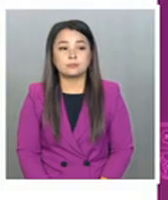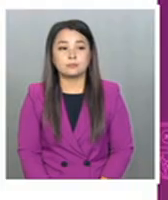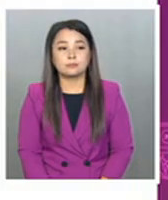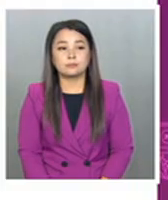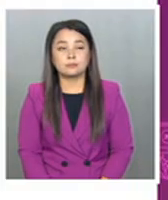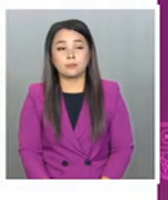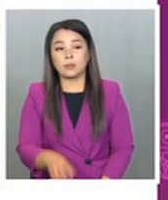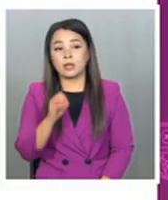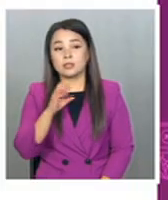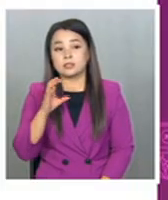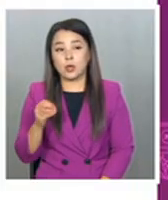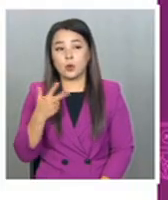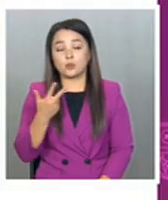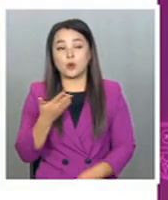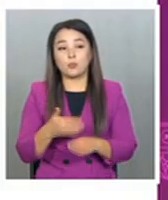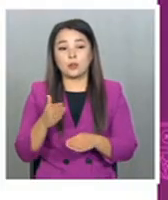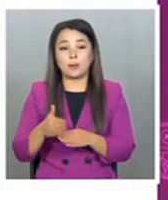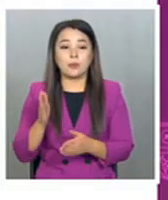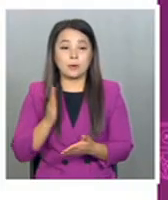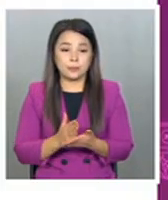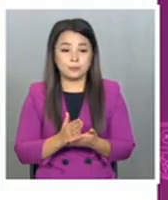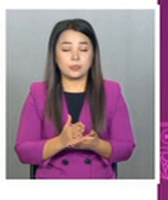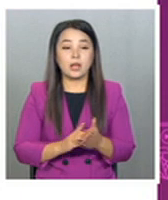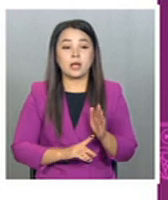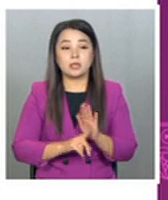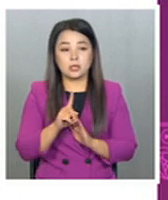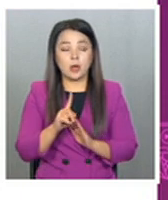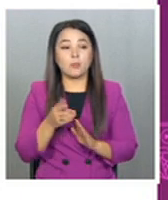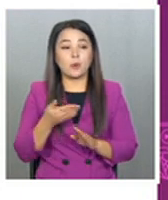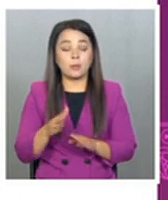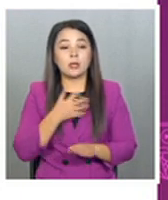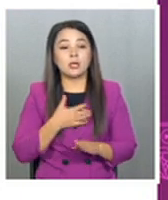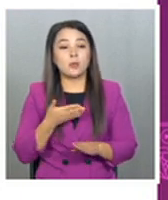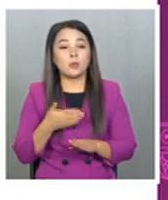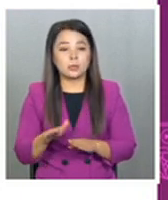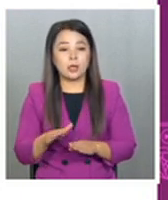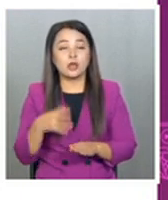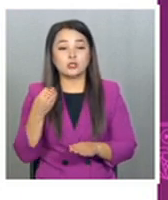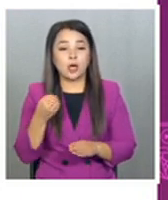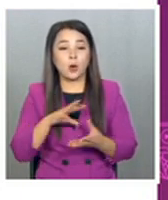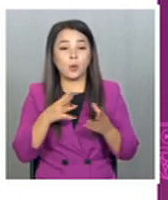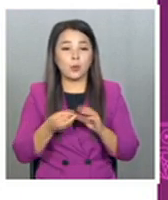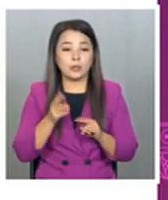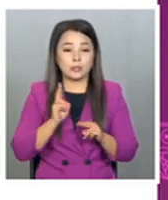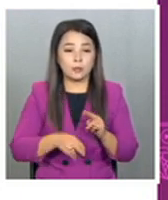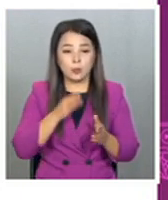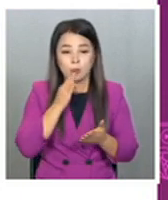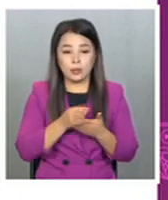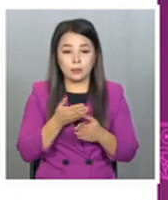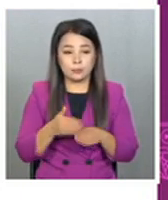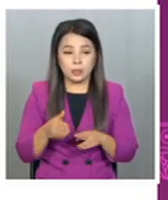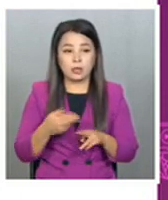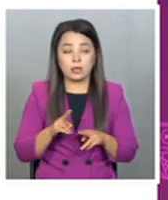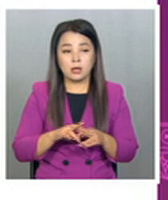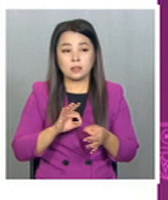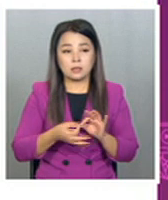болайық. Эссенің үш бөлімі болады. Кіріспе бөлім, негізгі бөлім және қорытынды бөлім. Кіріспе